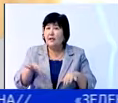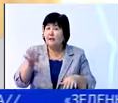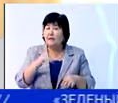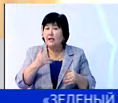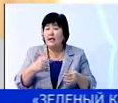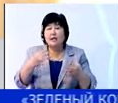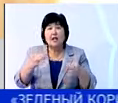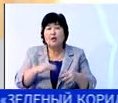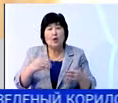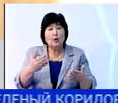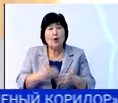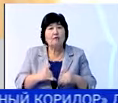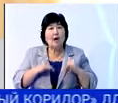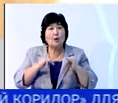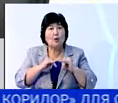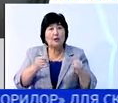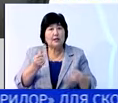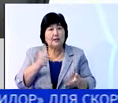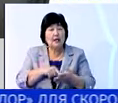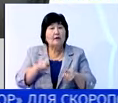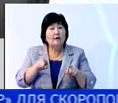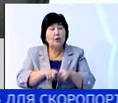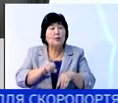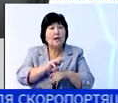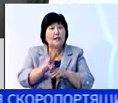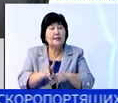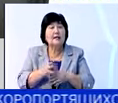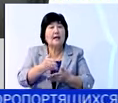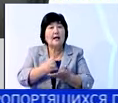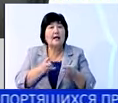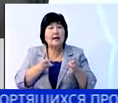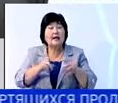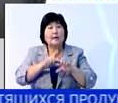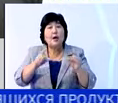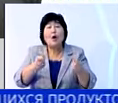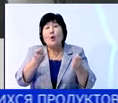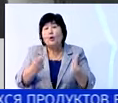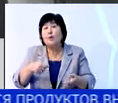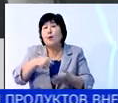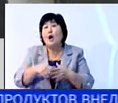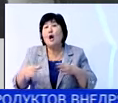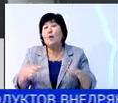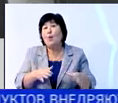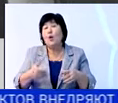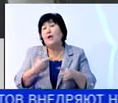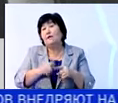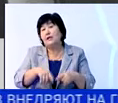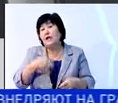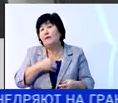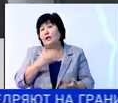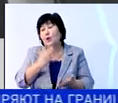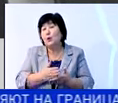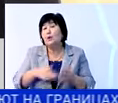для недопущения нового роста цен, в том числе снабжению пекарен удешевленной мукой. И в этом плане важную роль